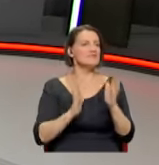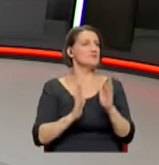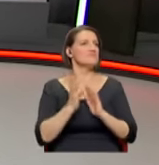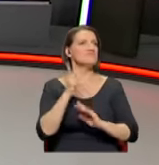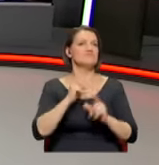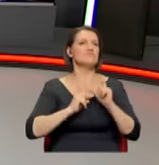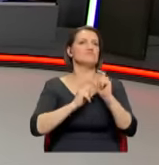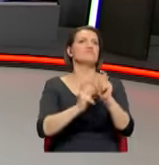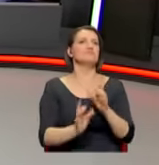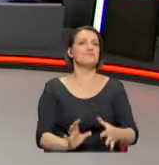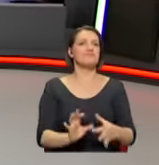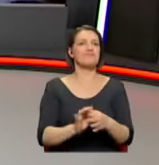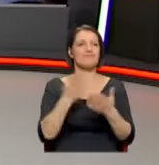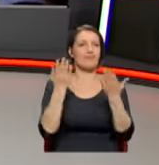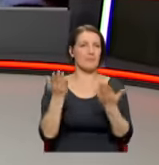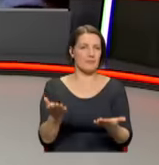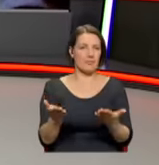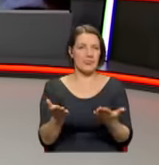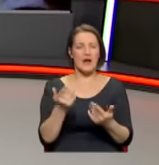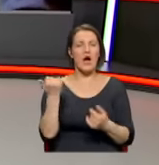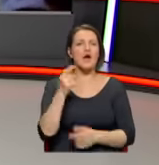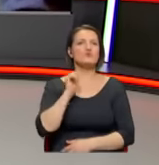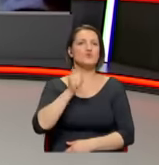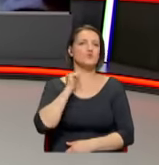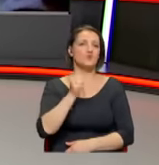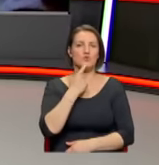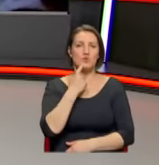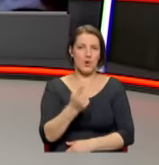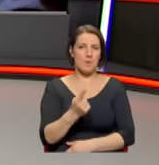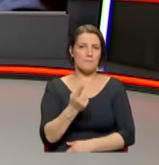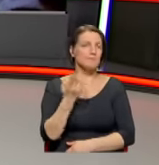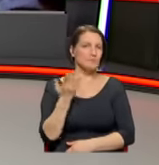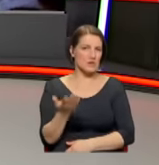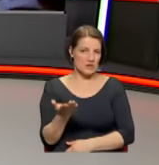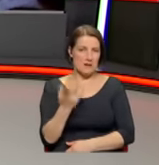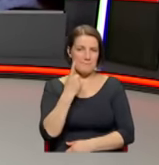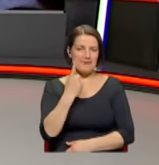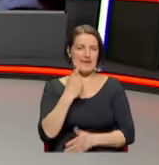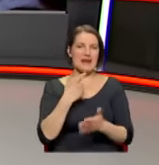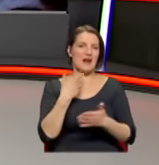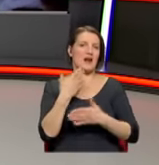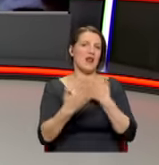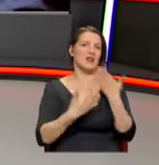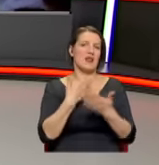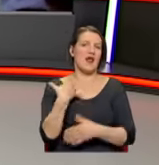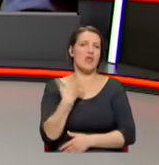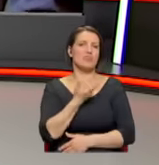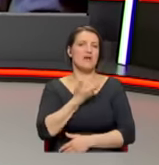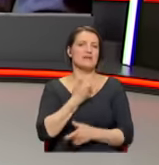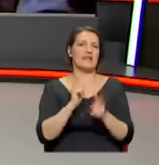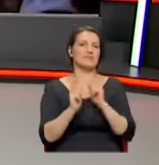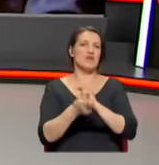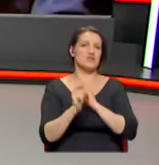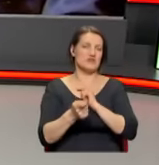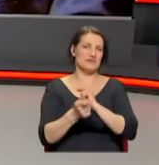edeceği sorusuna dair işte kaç gündür söylüyorum, işte bir tarif geldi. Anayasa